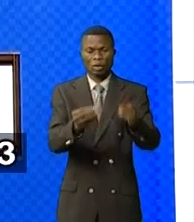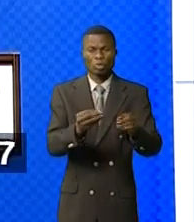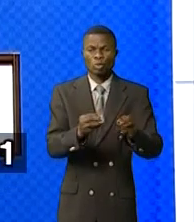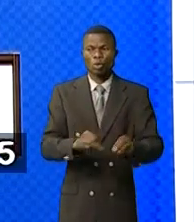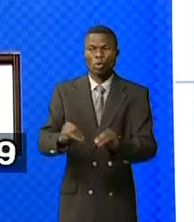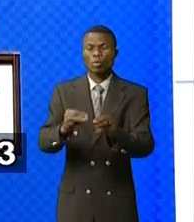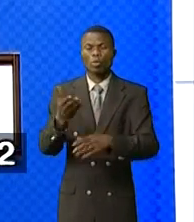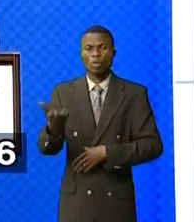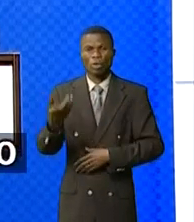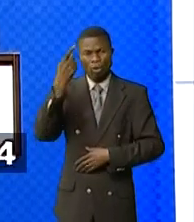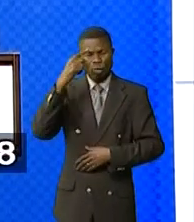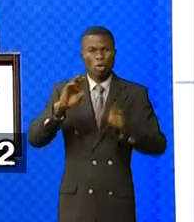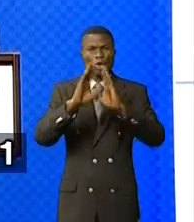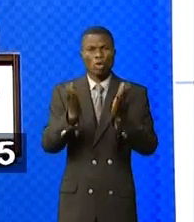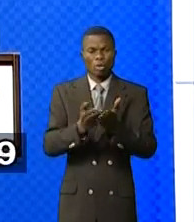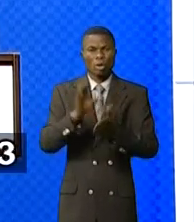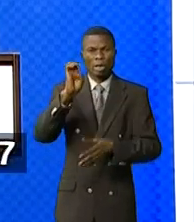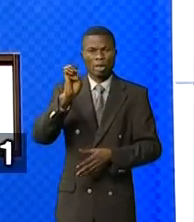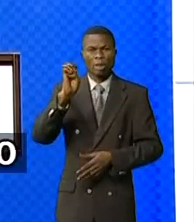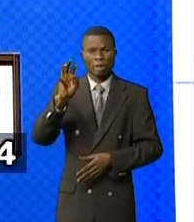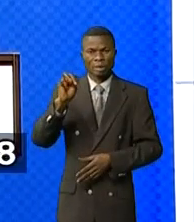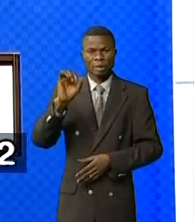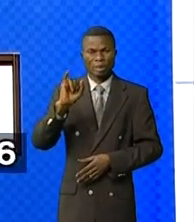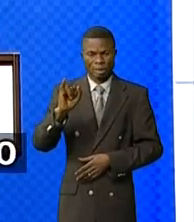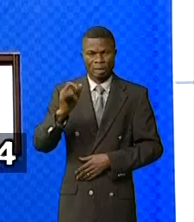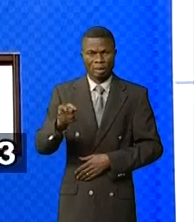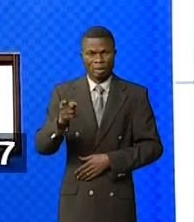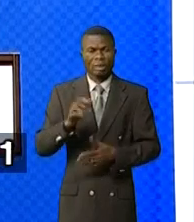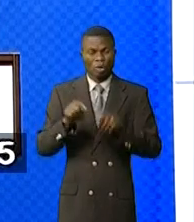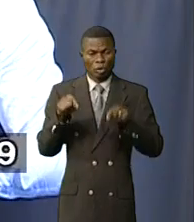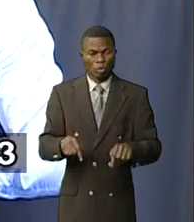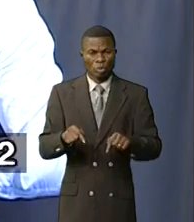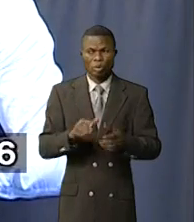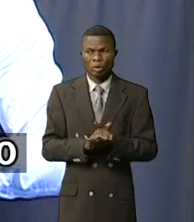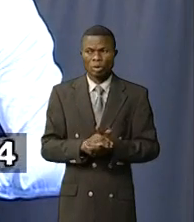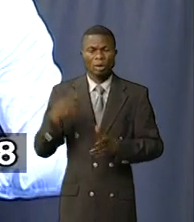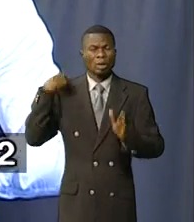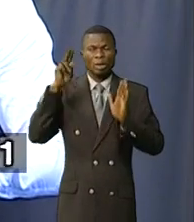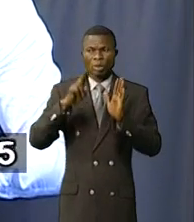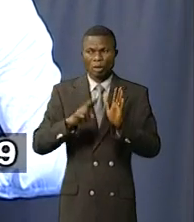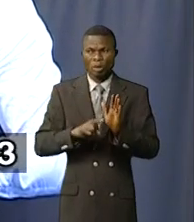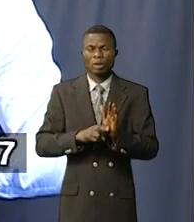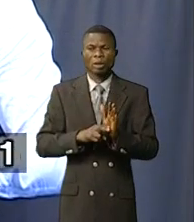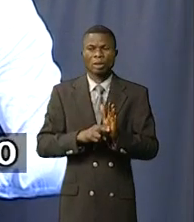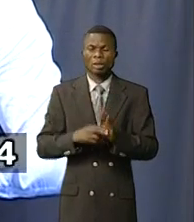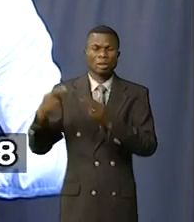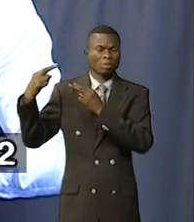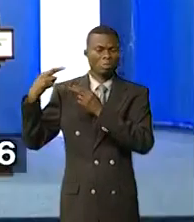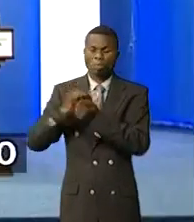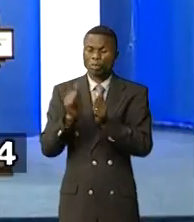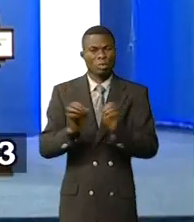moyens pour la Commission électorale nationale indépendante. Aujourd'hui, le gouvernement n'a aucune